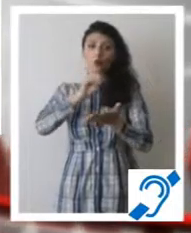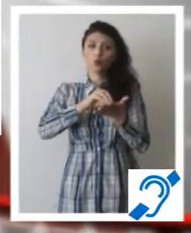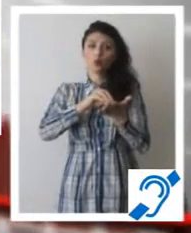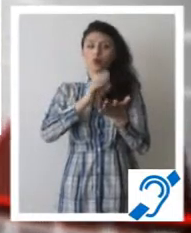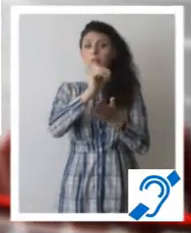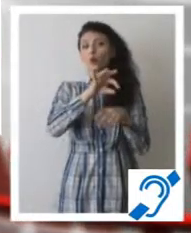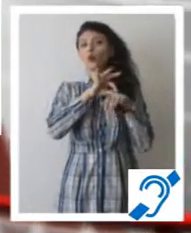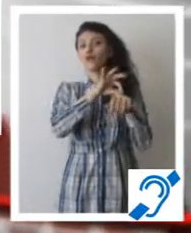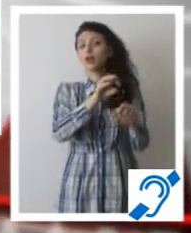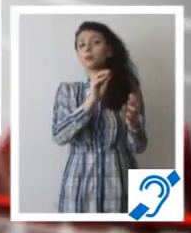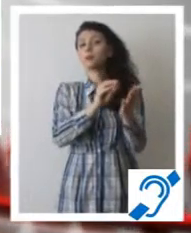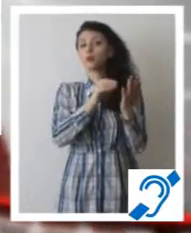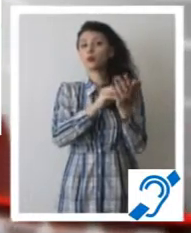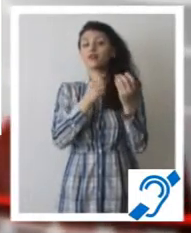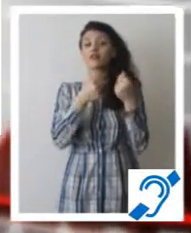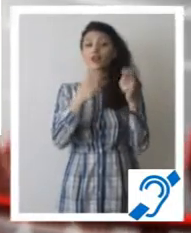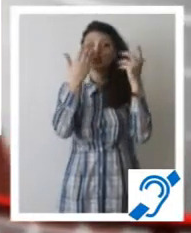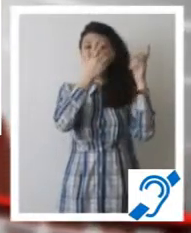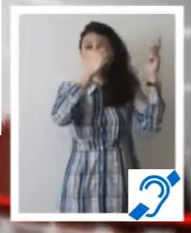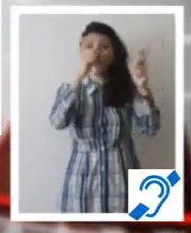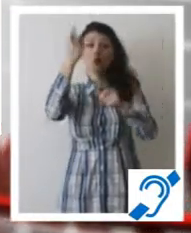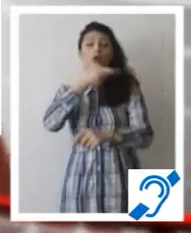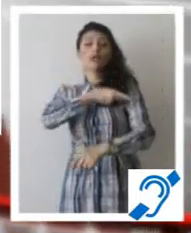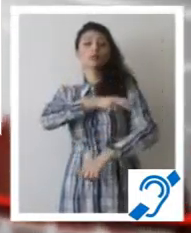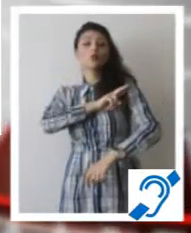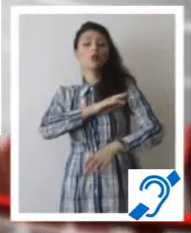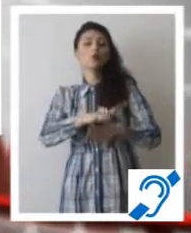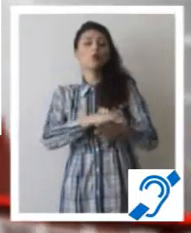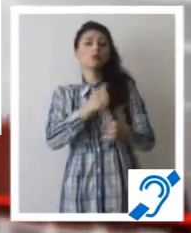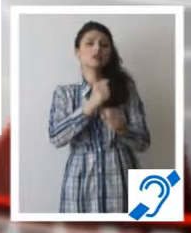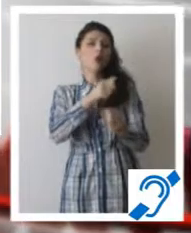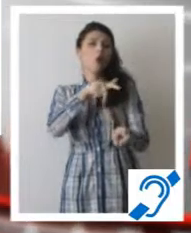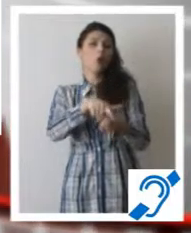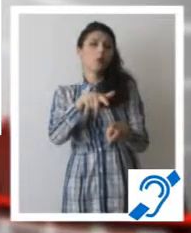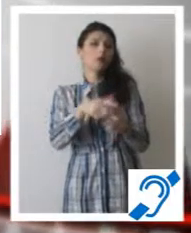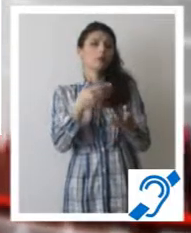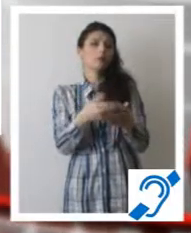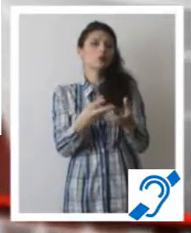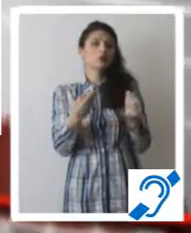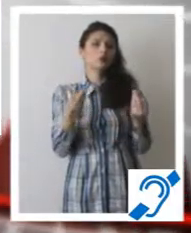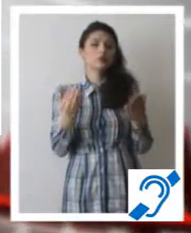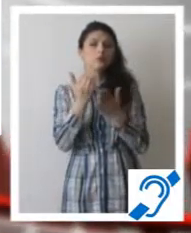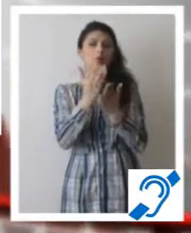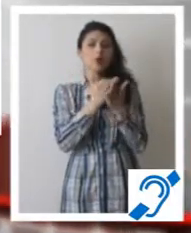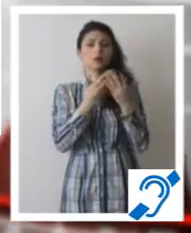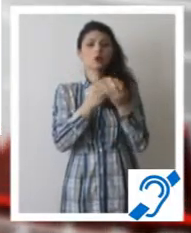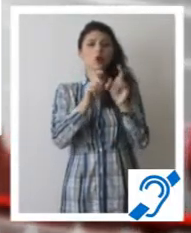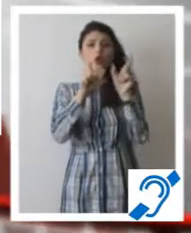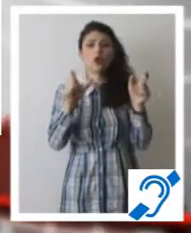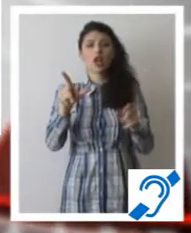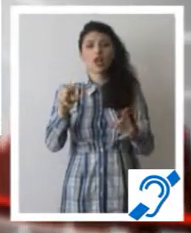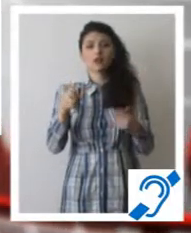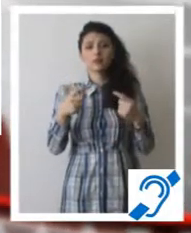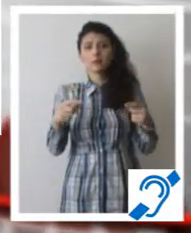fi desemnat la nivelul fiecărei unități de învățământ un responsabil cu modul de derulare a programului remunerat, care să poată însă răspunde atunci când